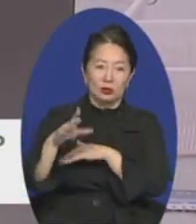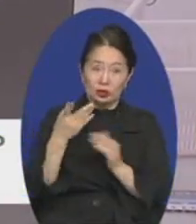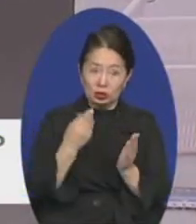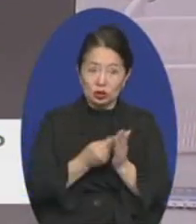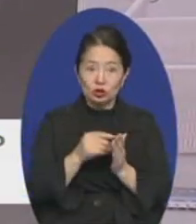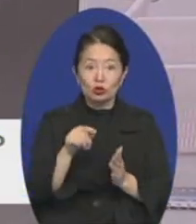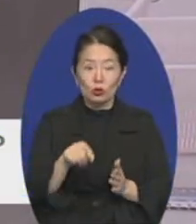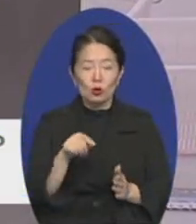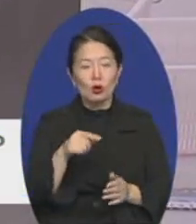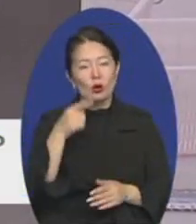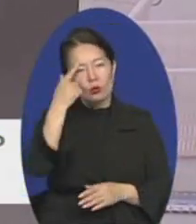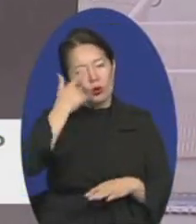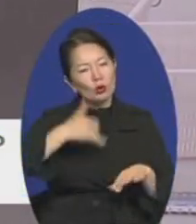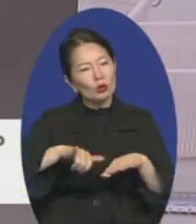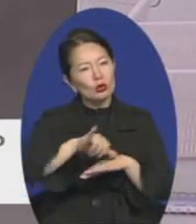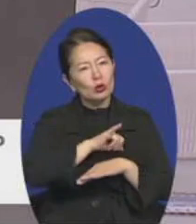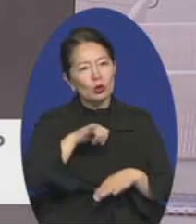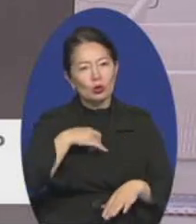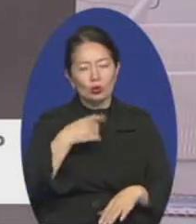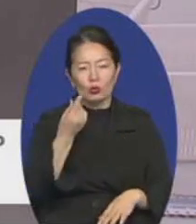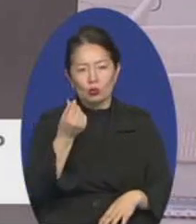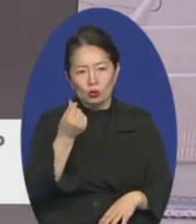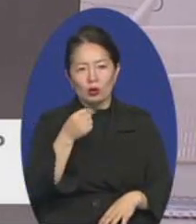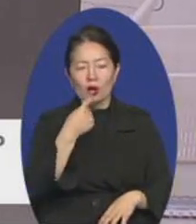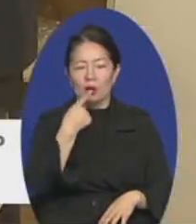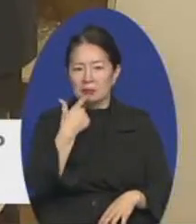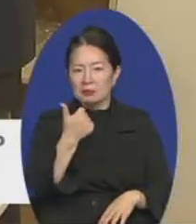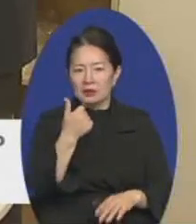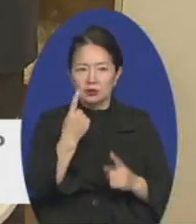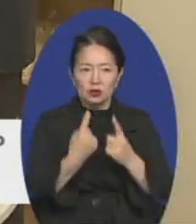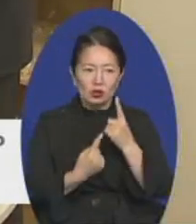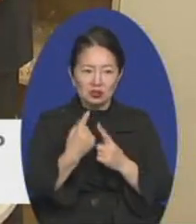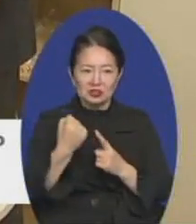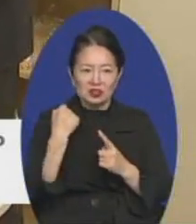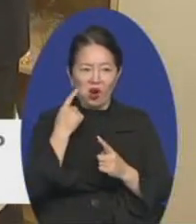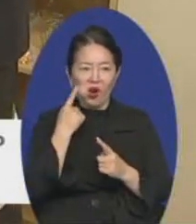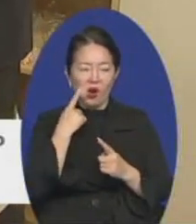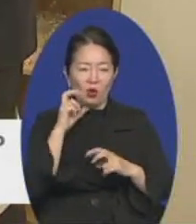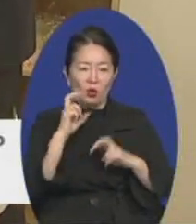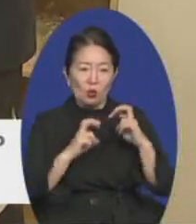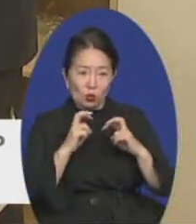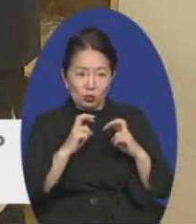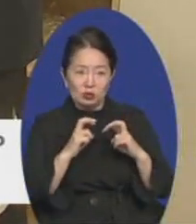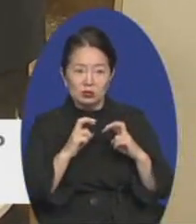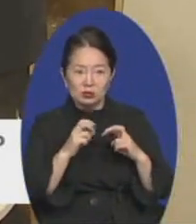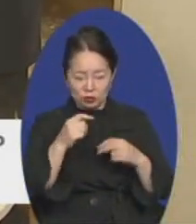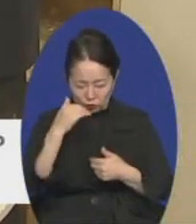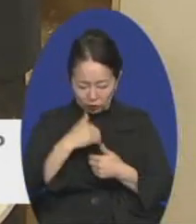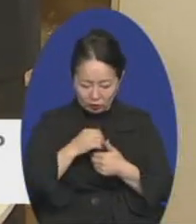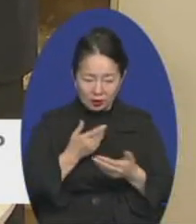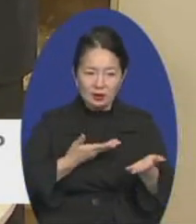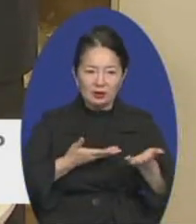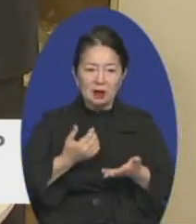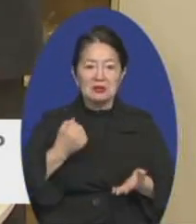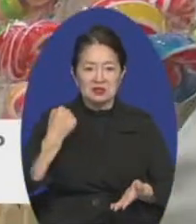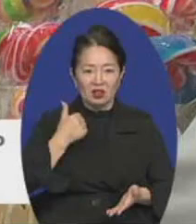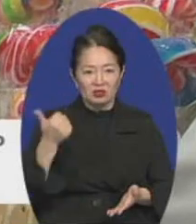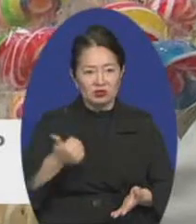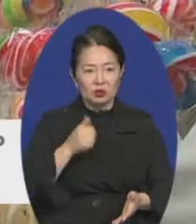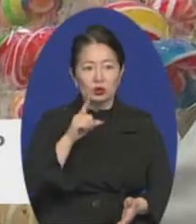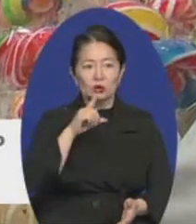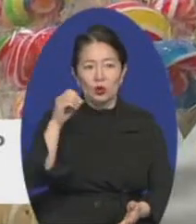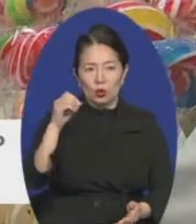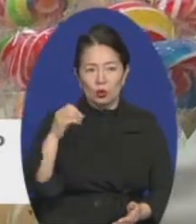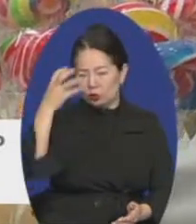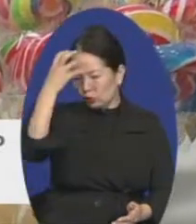энгийн нэгэн жишээ. Бид өөрсдөө үн амд чанараараа өрсөлдөхөд чихэр үйлдвэрлэж дотоодын зах зээлээ 100% хангаж чадна. Харин